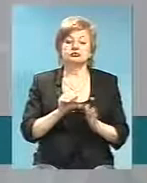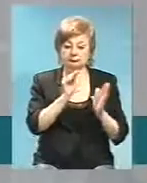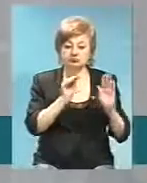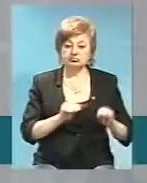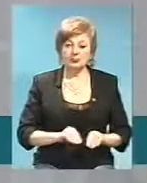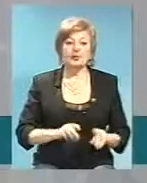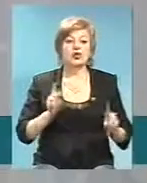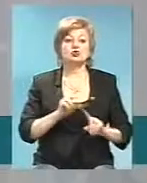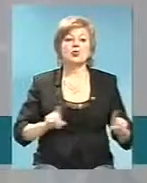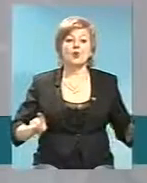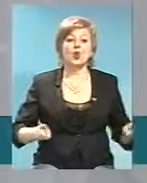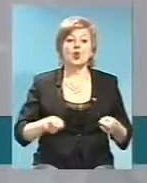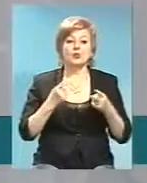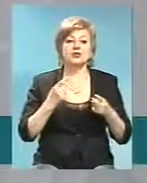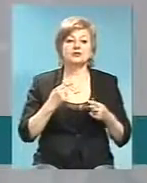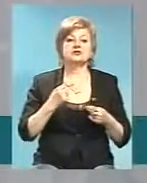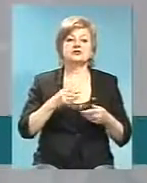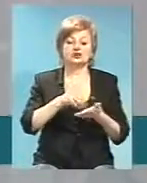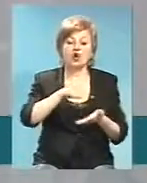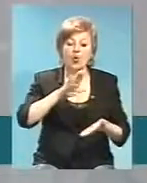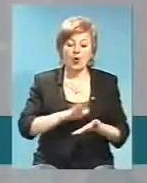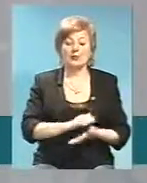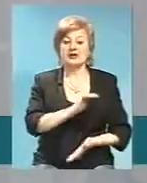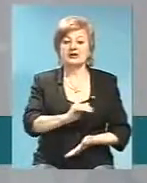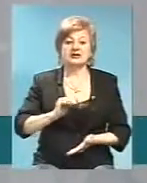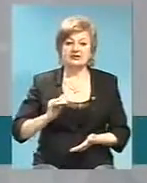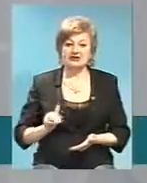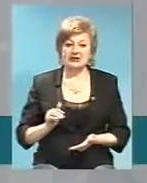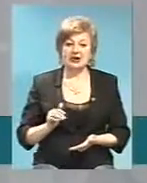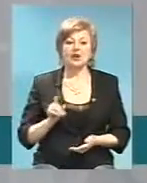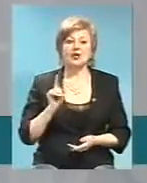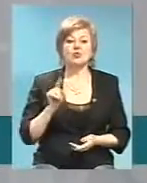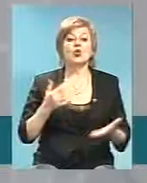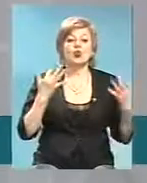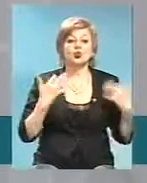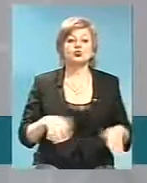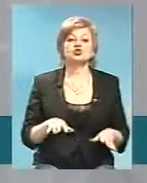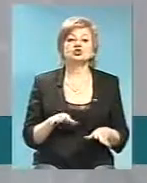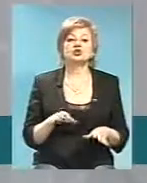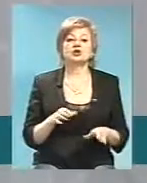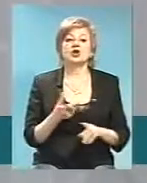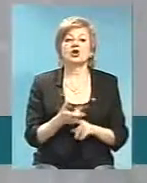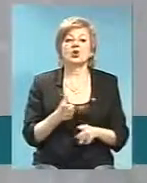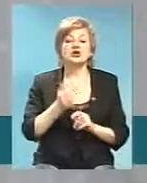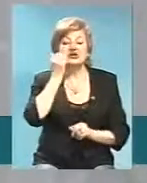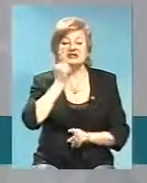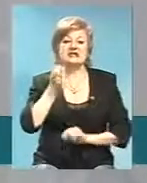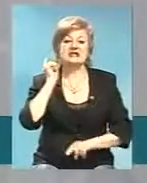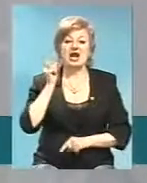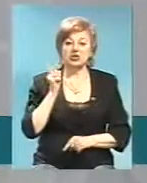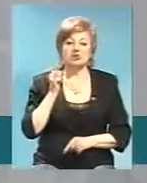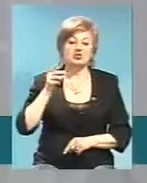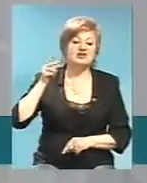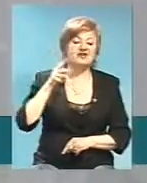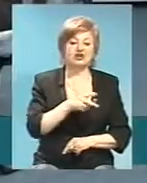організовувала на початку облік дітей шкільного віку та підлітків, бо вона вже була, скажімо так, дуже застарілою